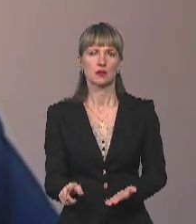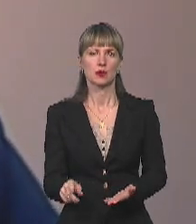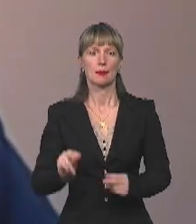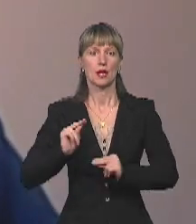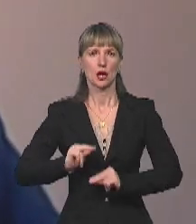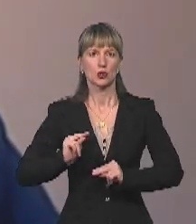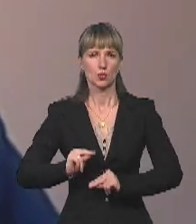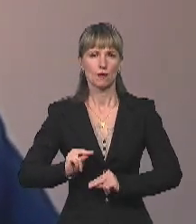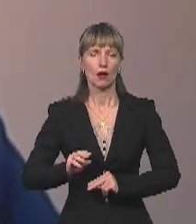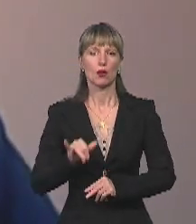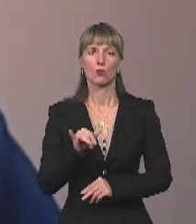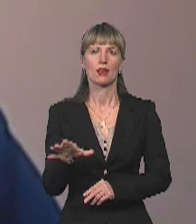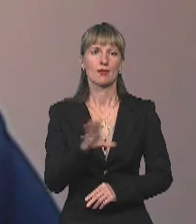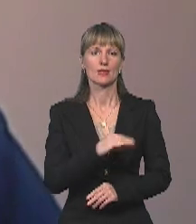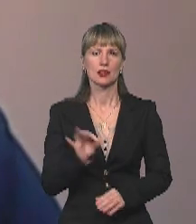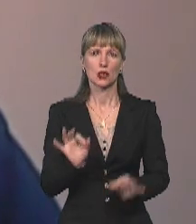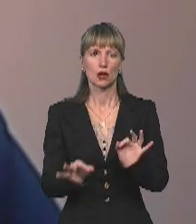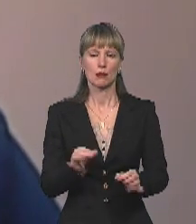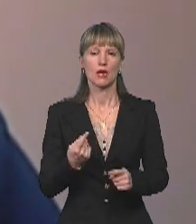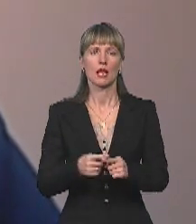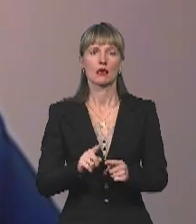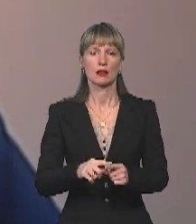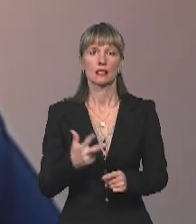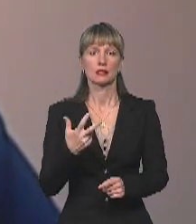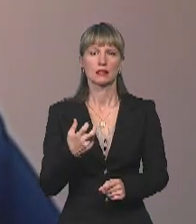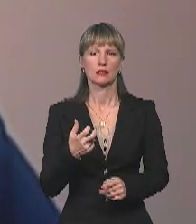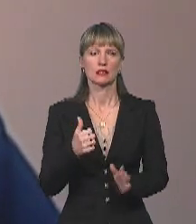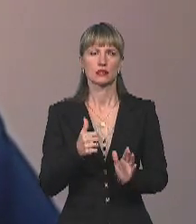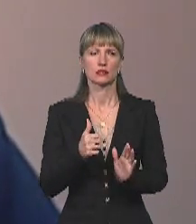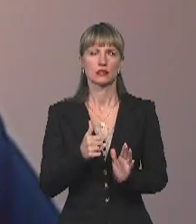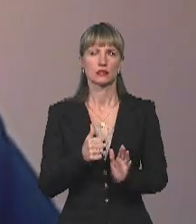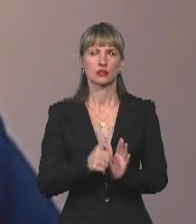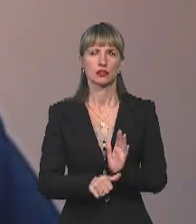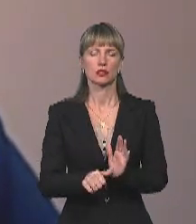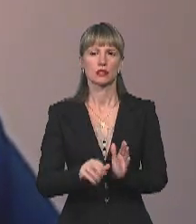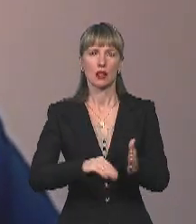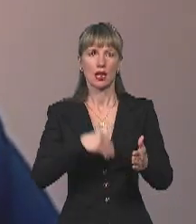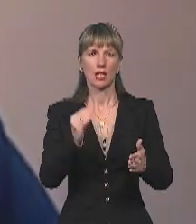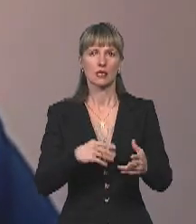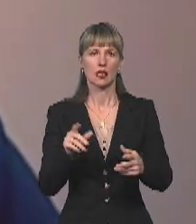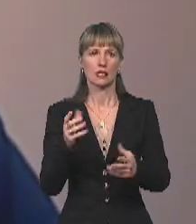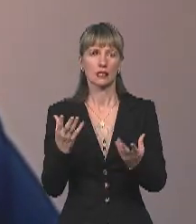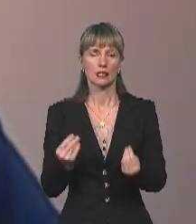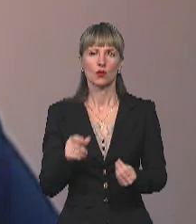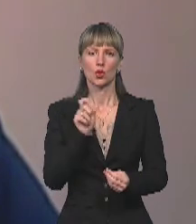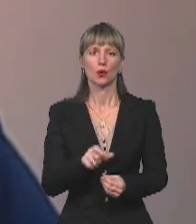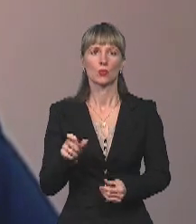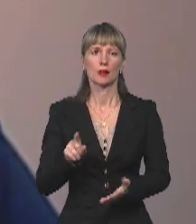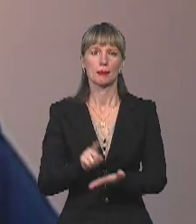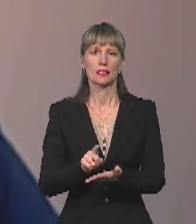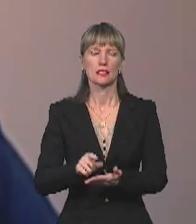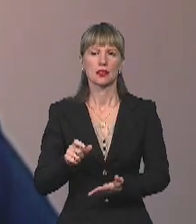працювала, все в неї нормально, то це 360 календарних днів. Людина передпенсійного віку, тобто 2 і менше